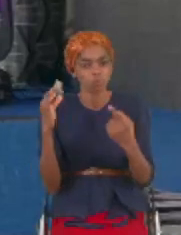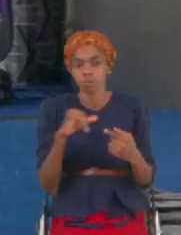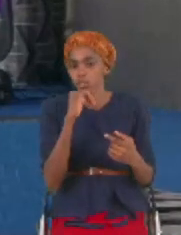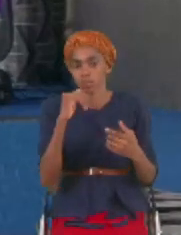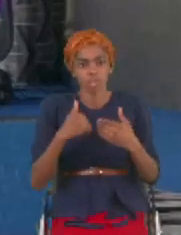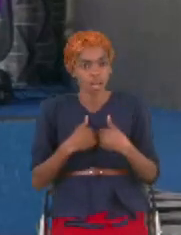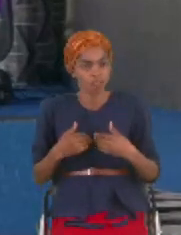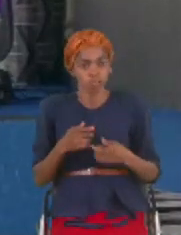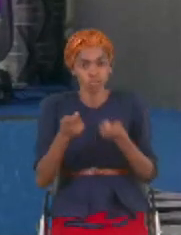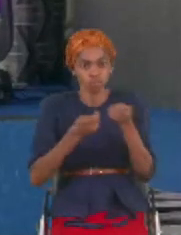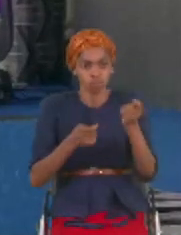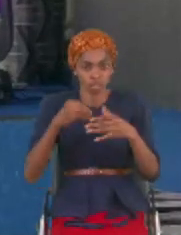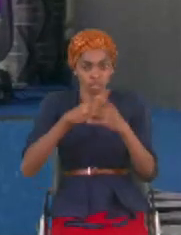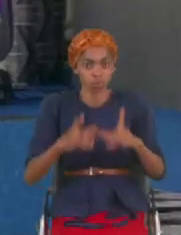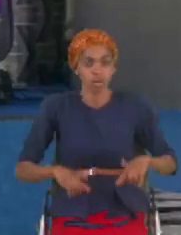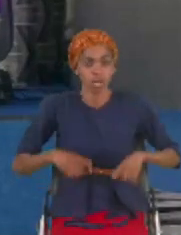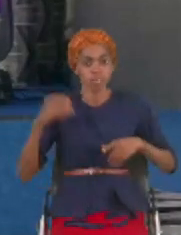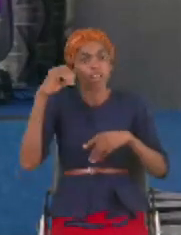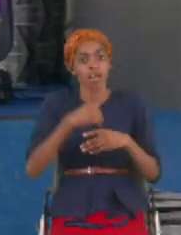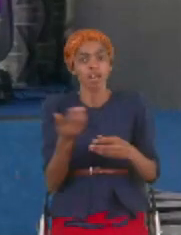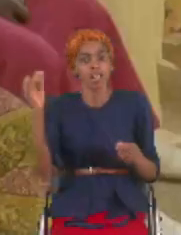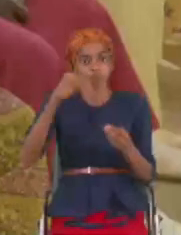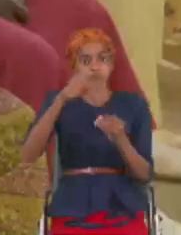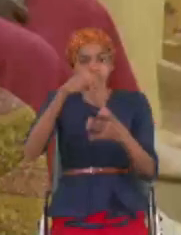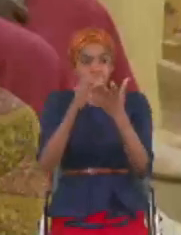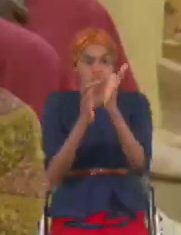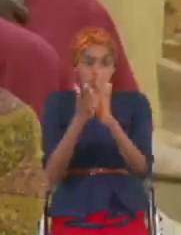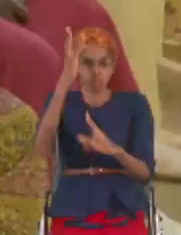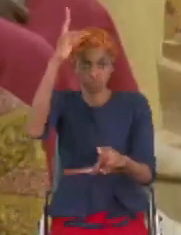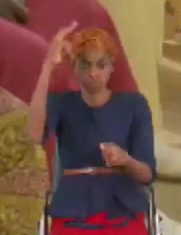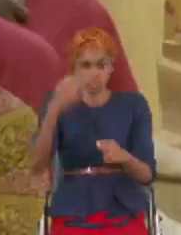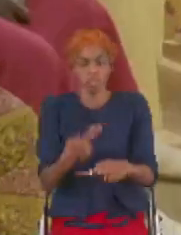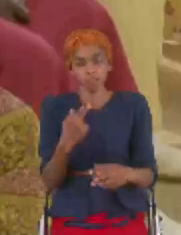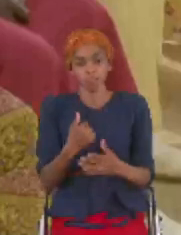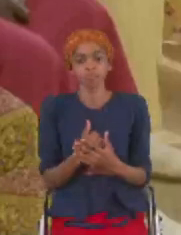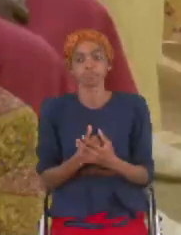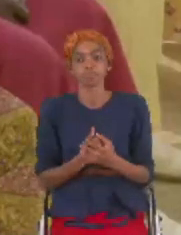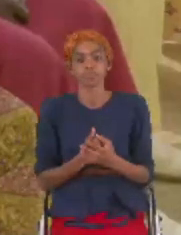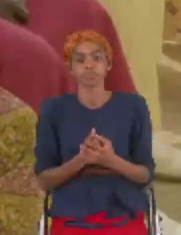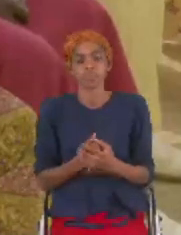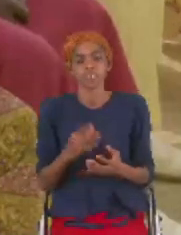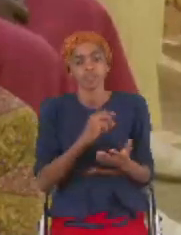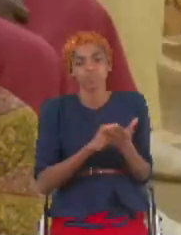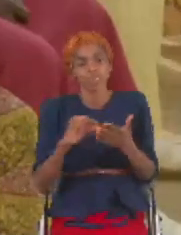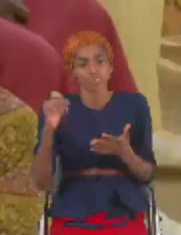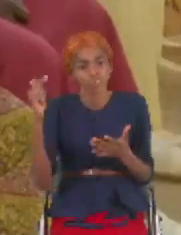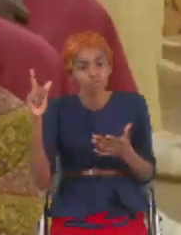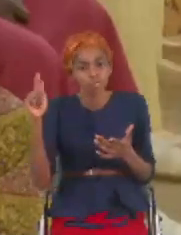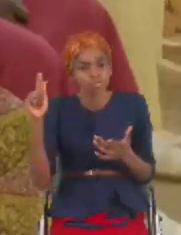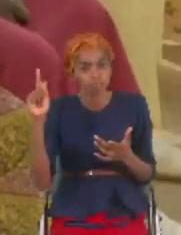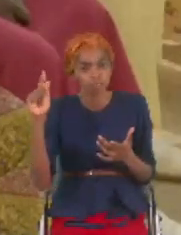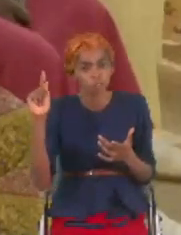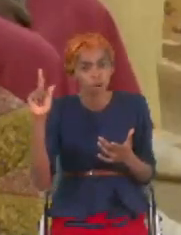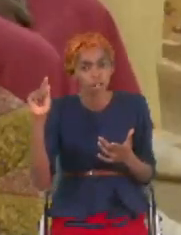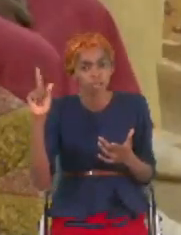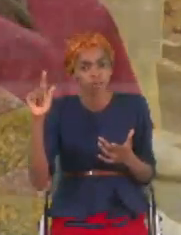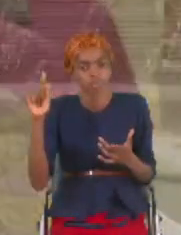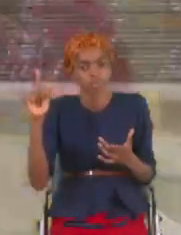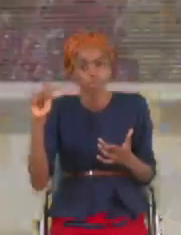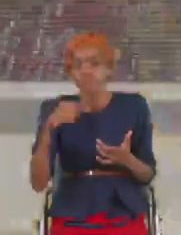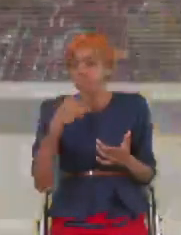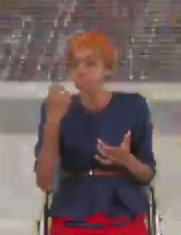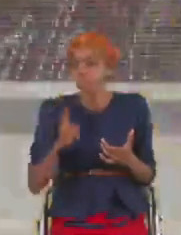pas d'emprise d'entravé au nom de jésus verser 21 verset 21 c'est donc